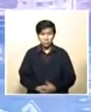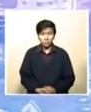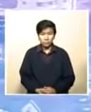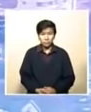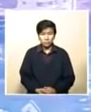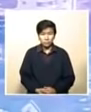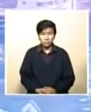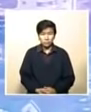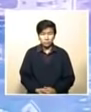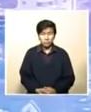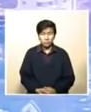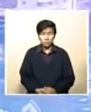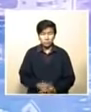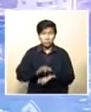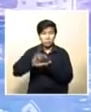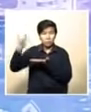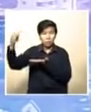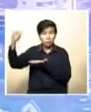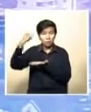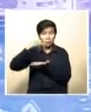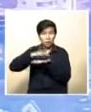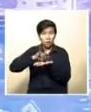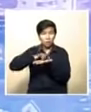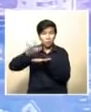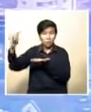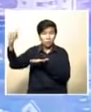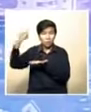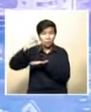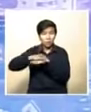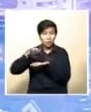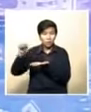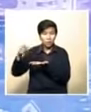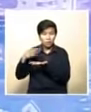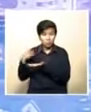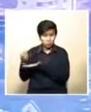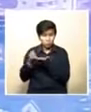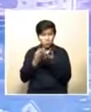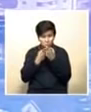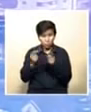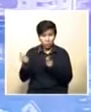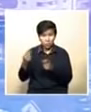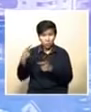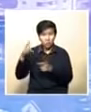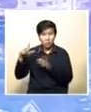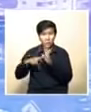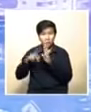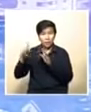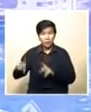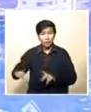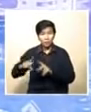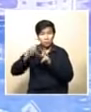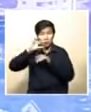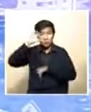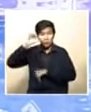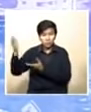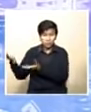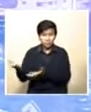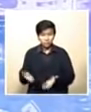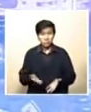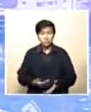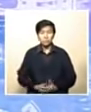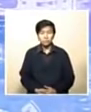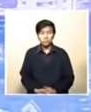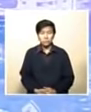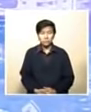ครับเรียนพี่น้องสื่อมวลชนขอรายงานต่อประชาชนในประเด็นคำถามนี้นะครับในหลักการครับคนไทยนั้นอยู่ที่ไหนก็สาม